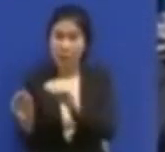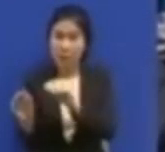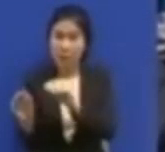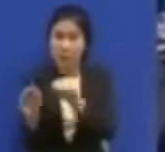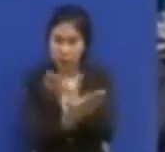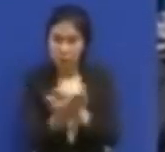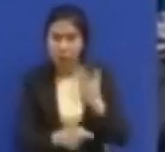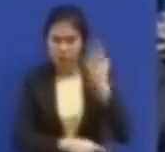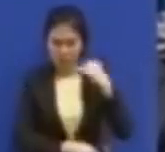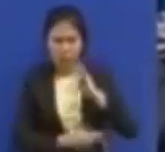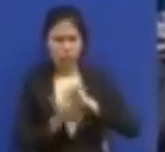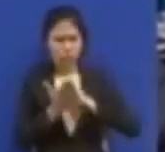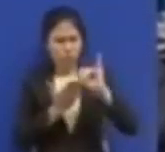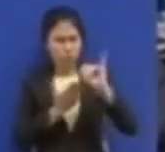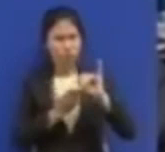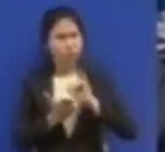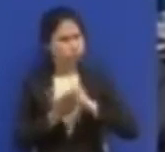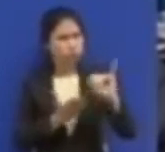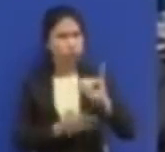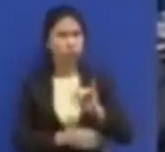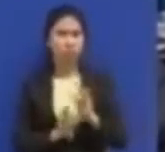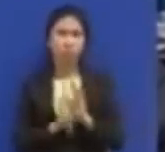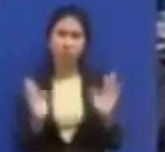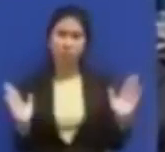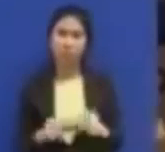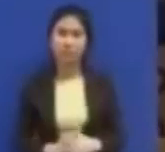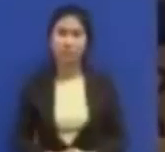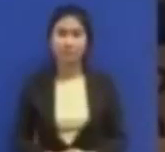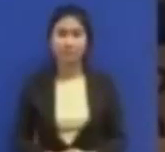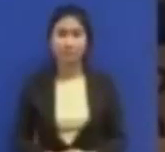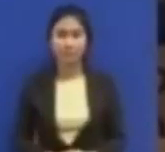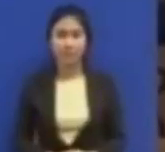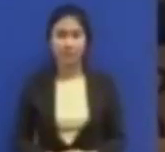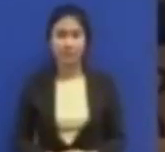ไม่ได้มีอะไรผิดพลาดเลยครับขอบคุณครับ